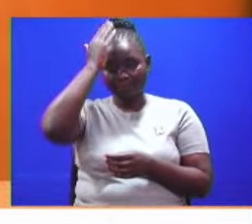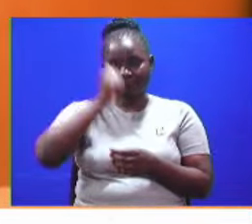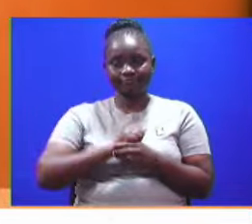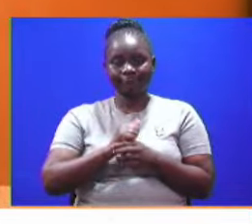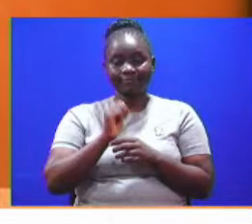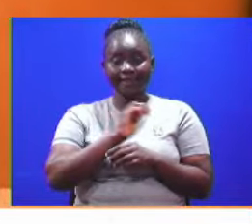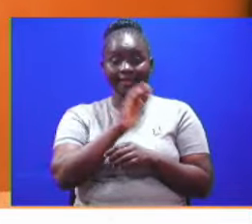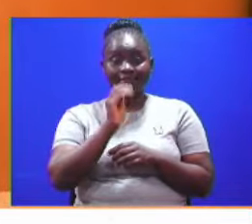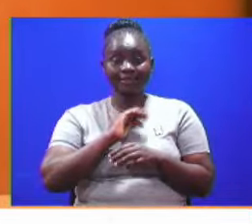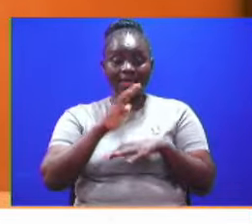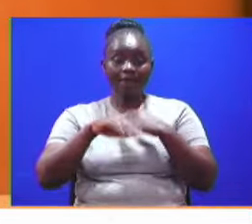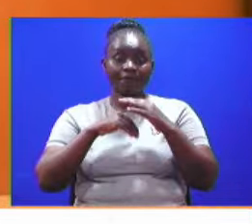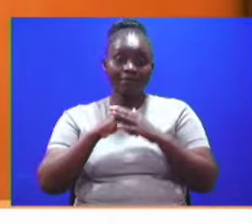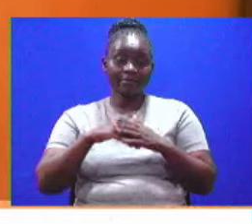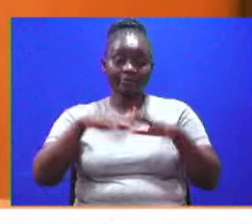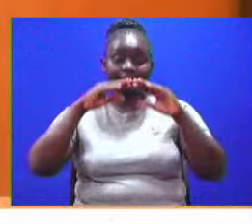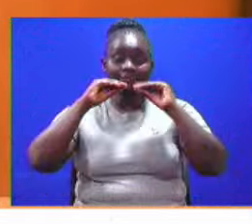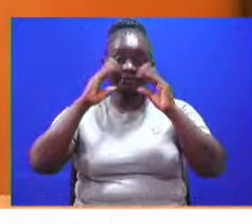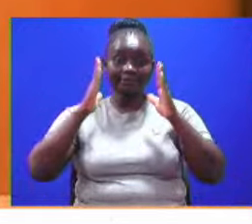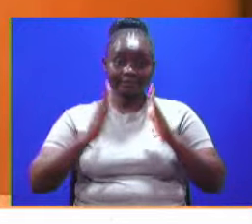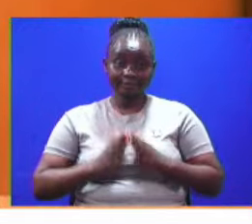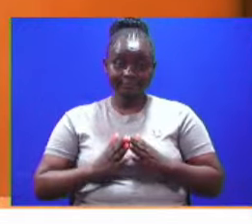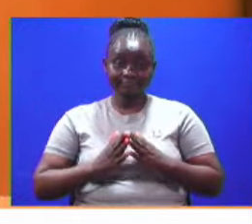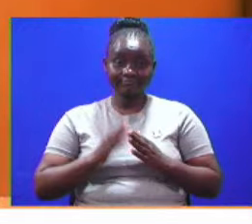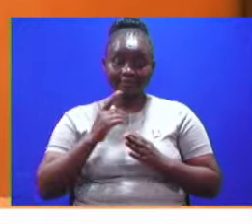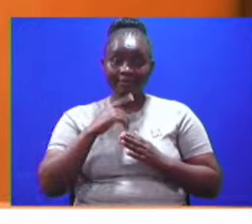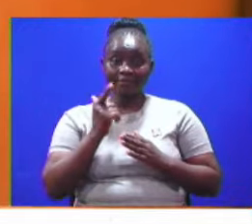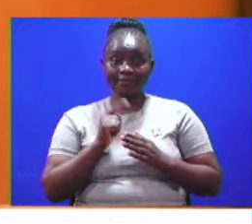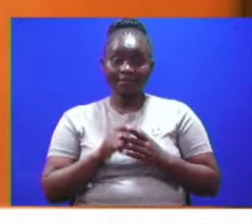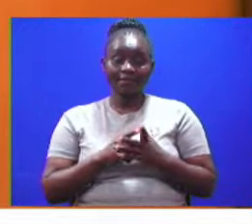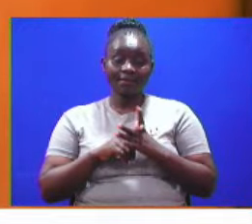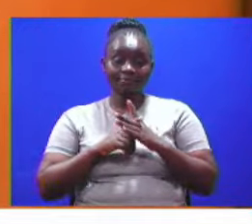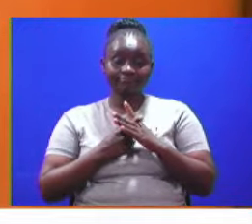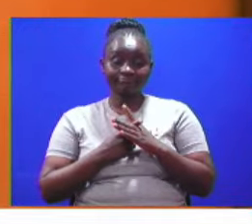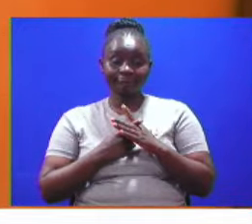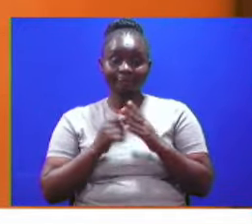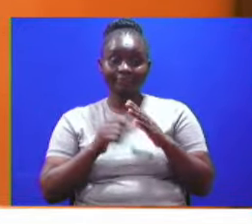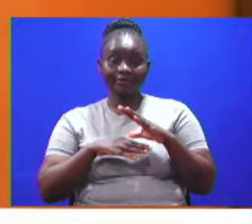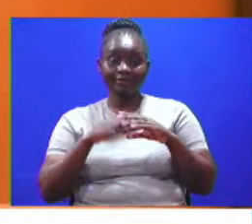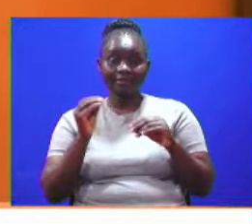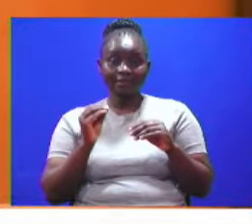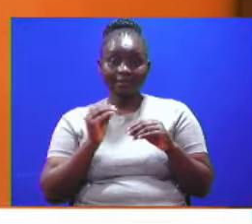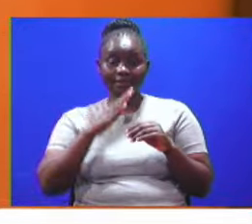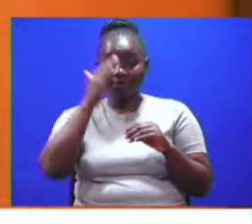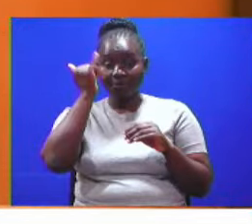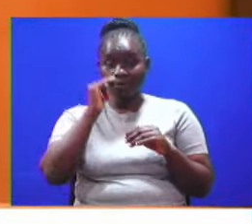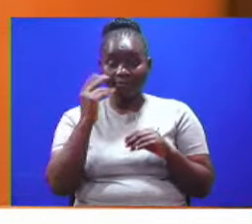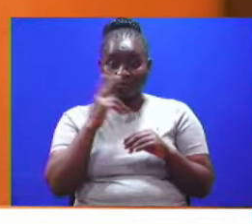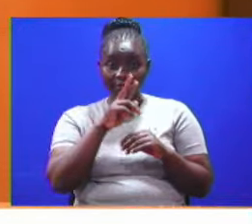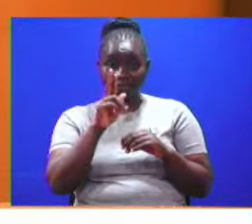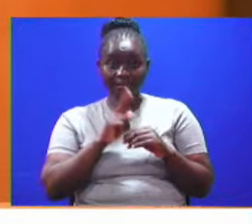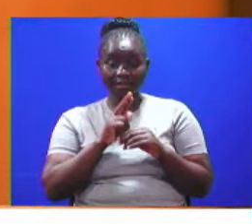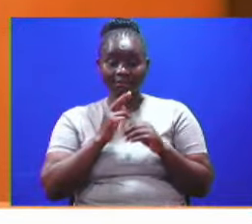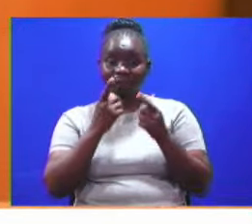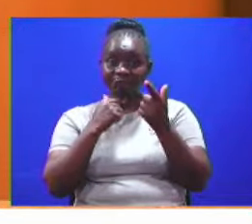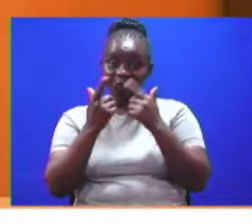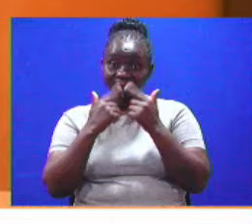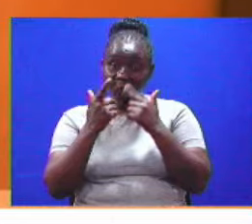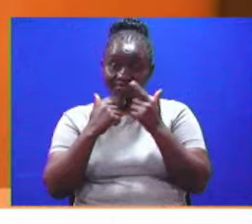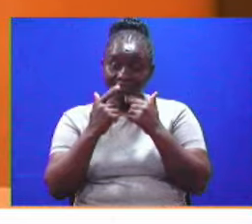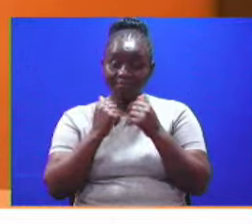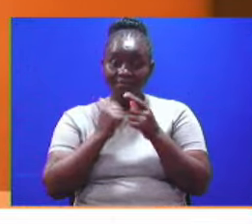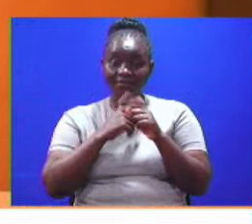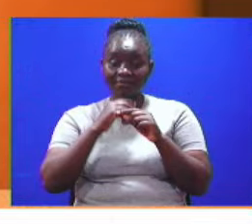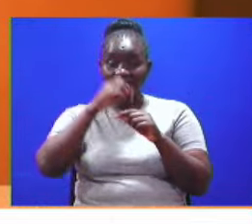mu bayito babereka ikoba atoleri tuko na ntuta hosoka ikiyagera twarorire nka omunwa esera kargo